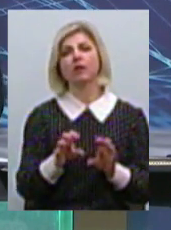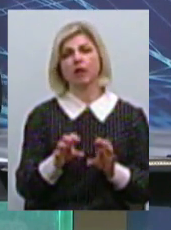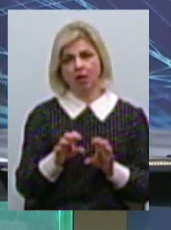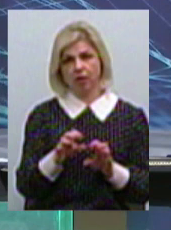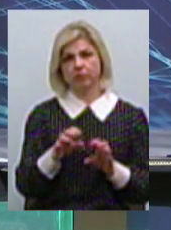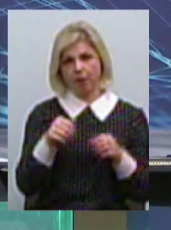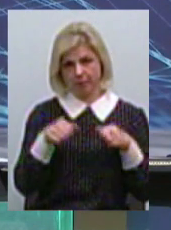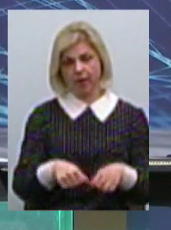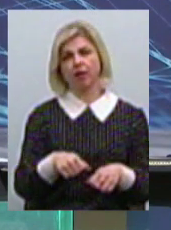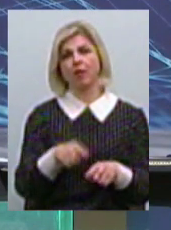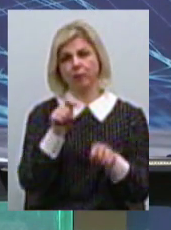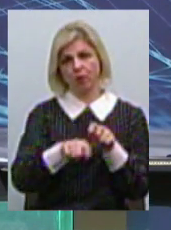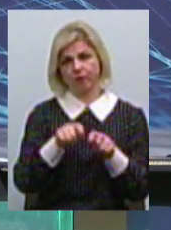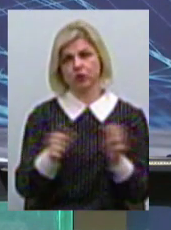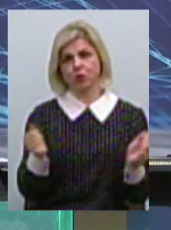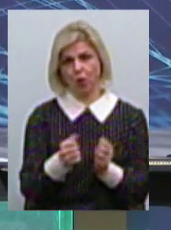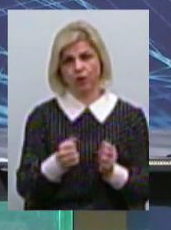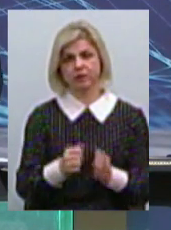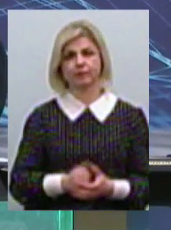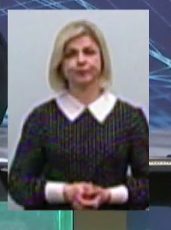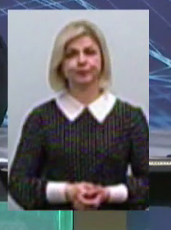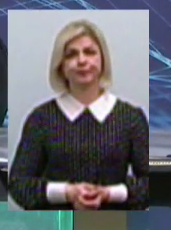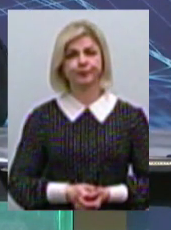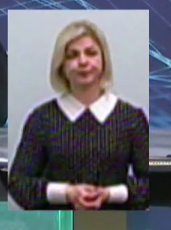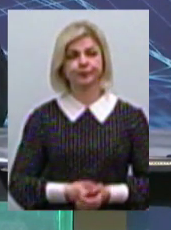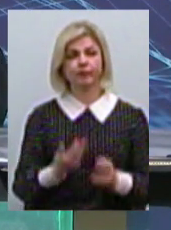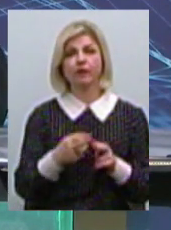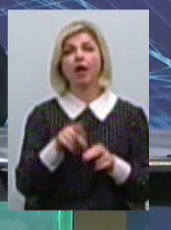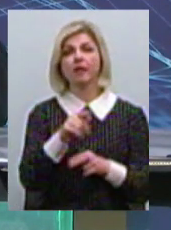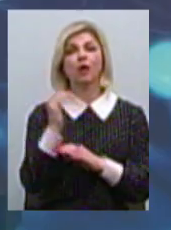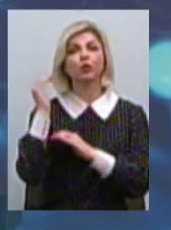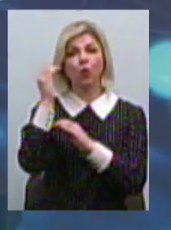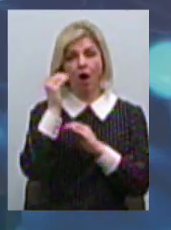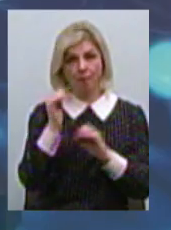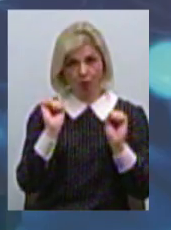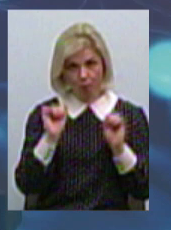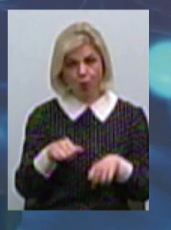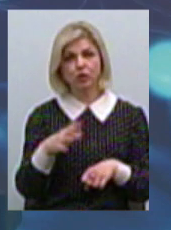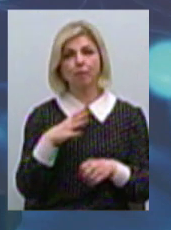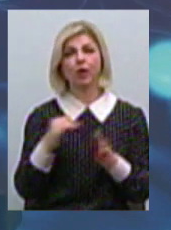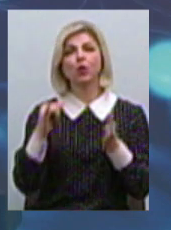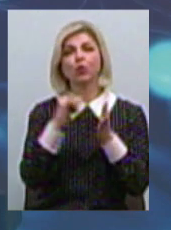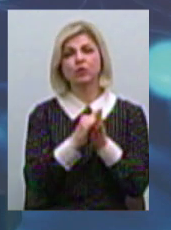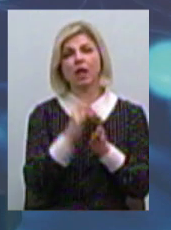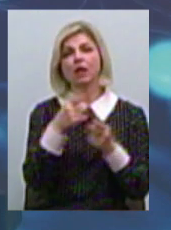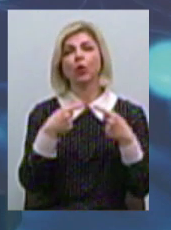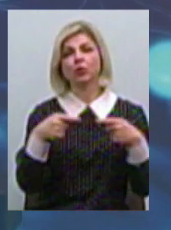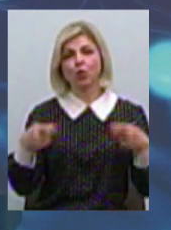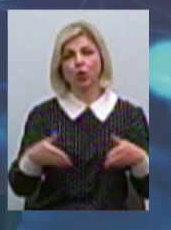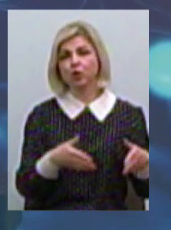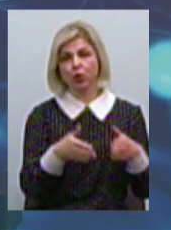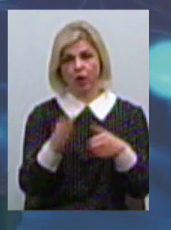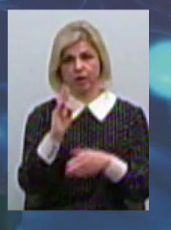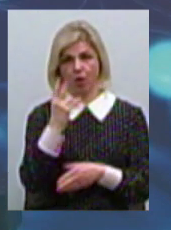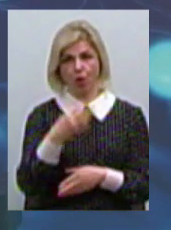в законний спосіб притягується до відповідальності. А скажіть, будь ласка, ці Труками, вони можуть бути встановлені на інших автошляхах